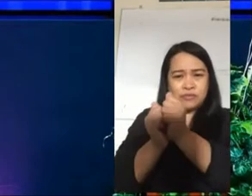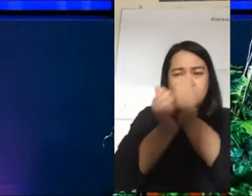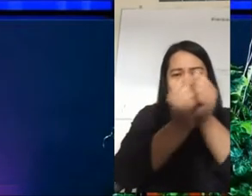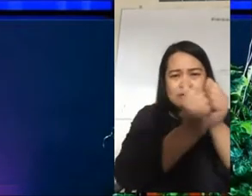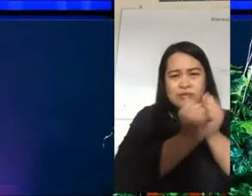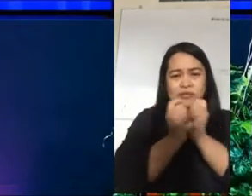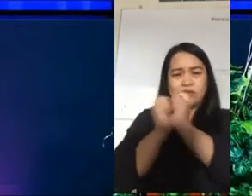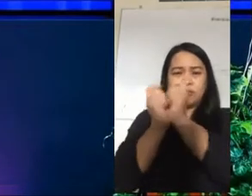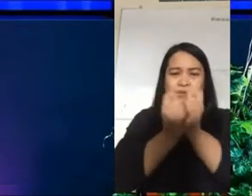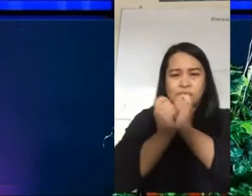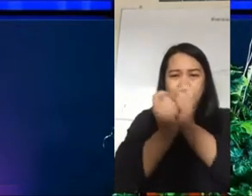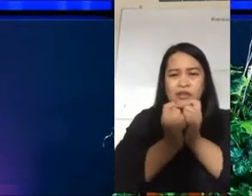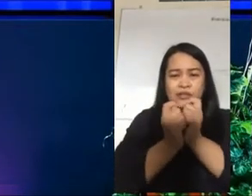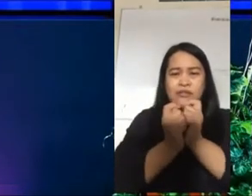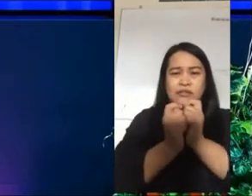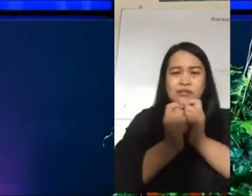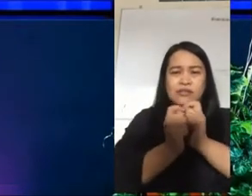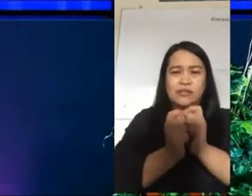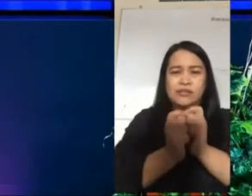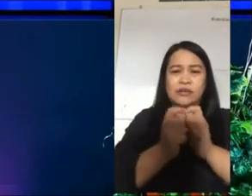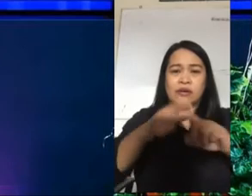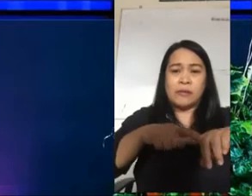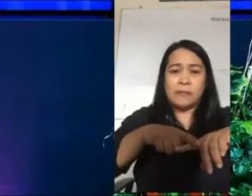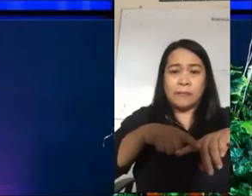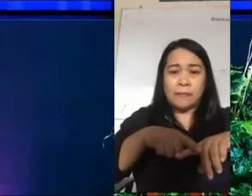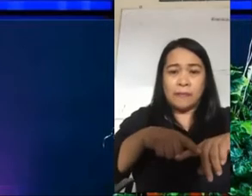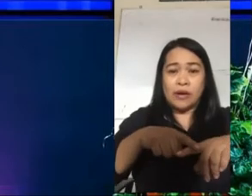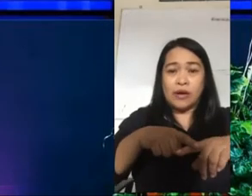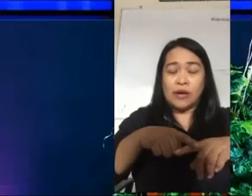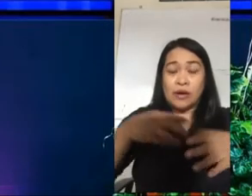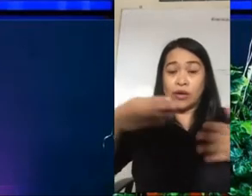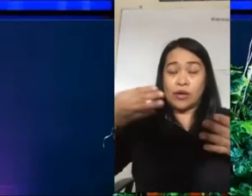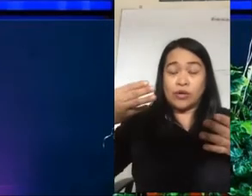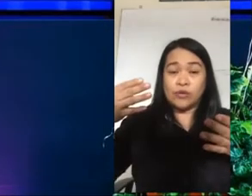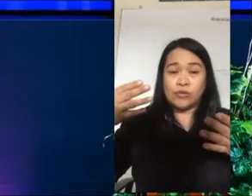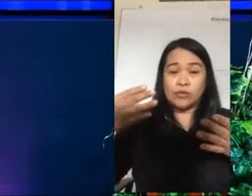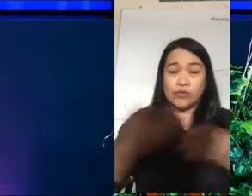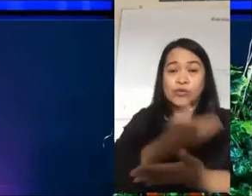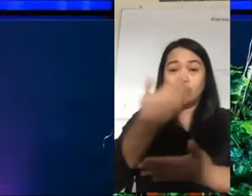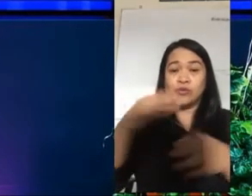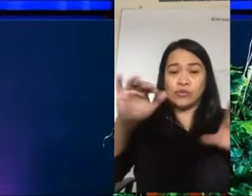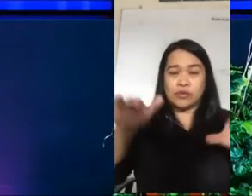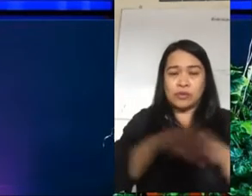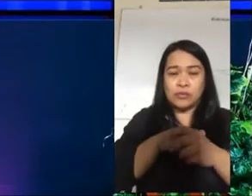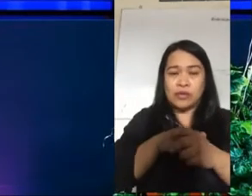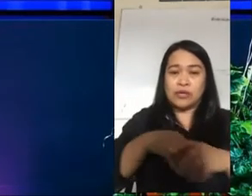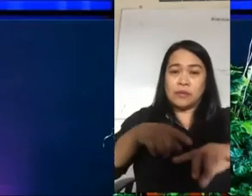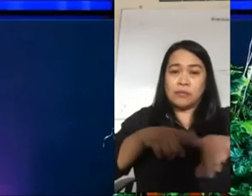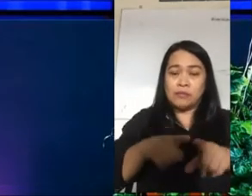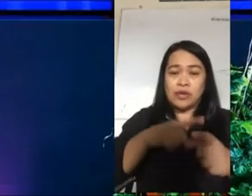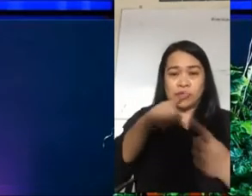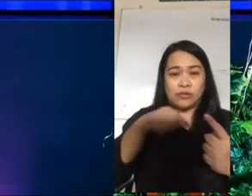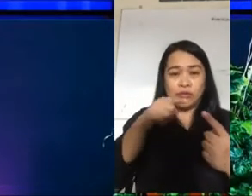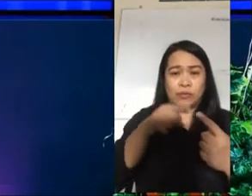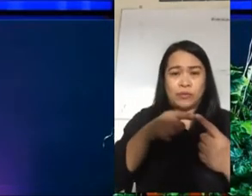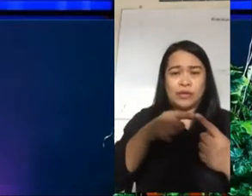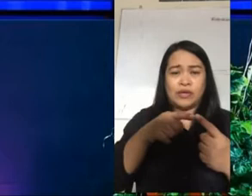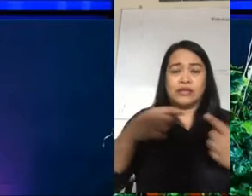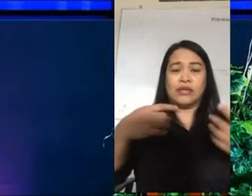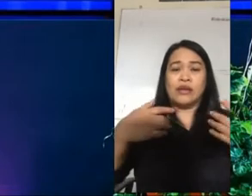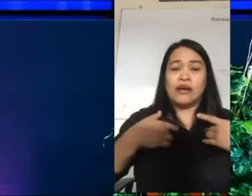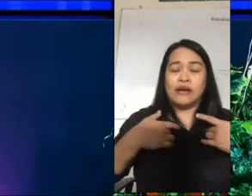hindi mapaghiwalay. Pero pag nagkaroon na ng anak, you begin to understand that you need a routine,